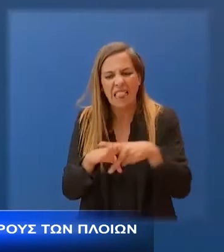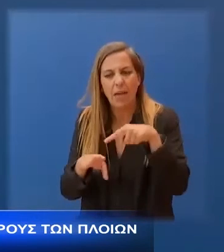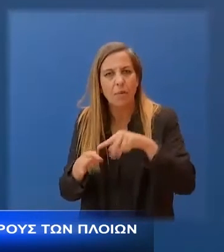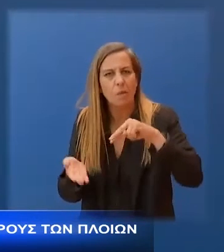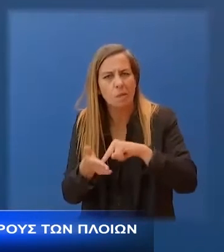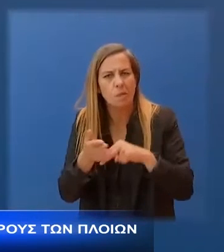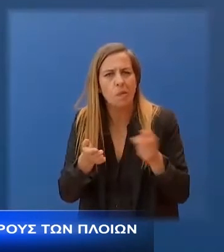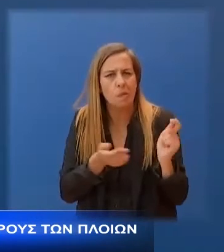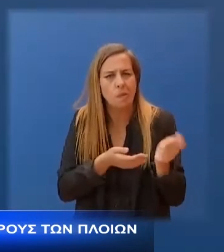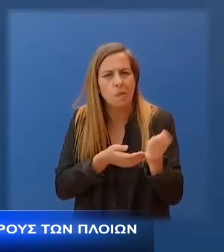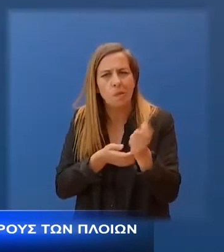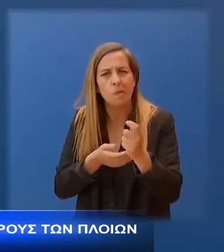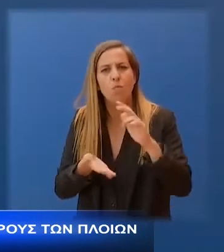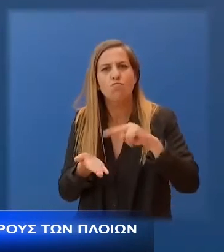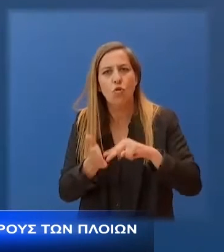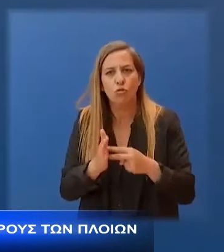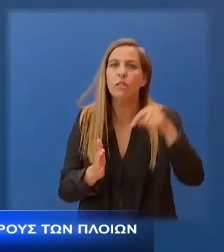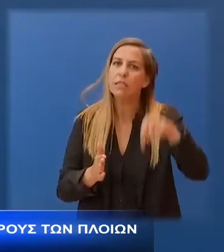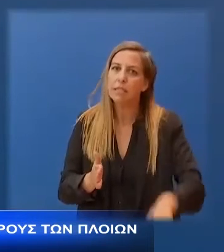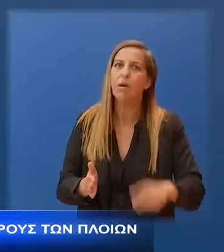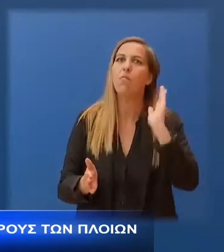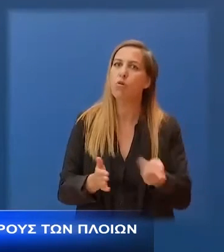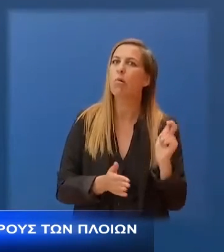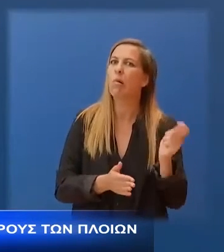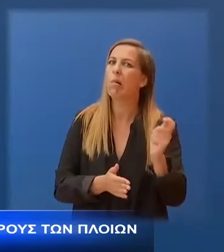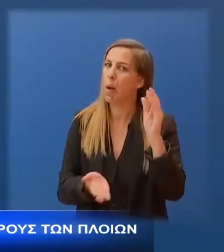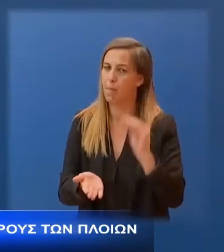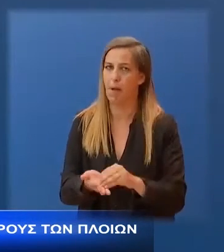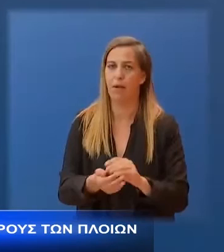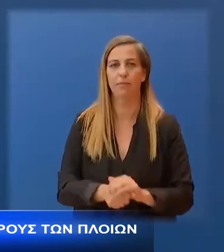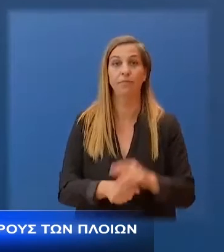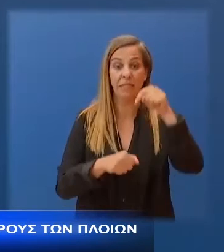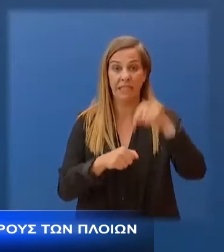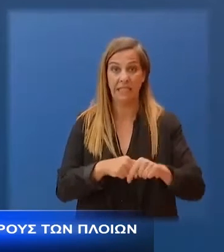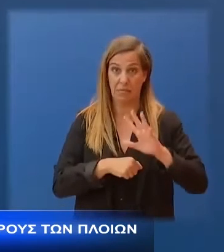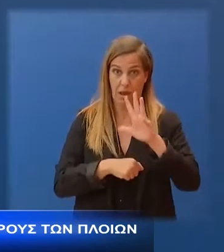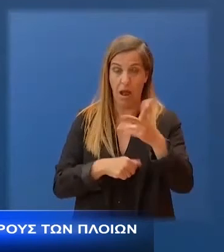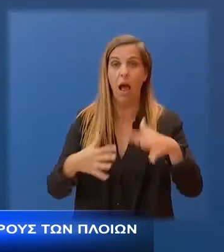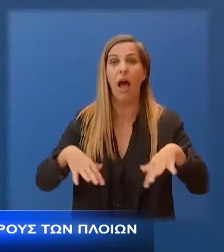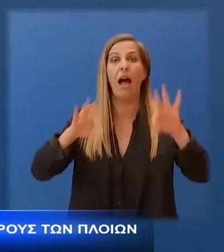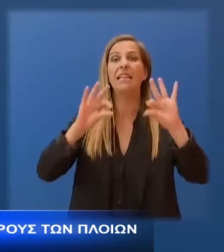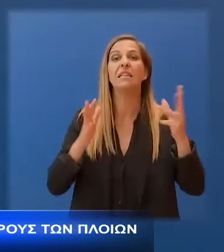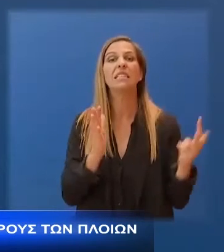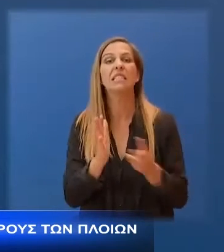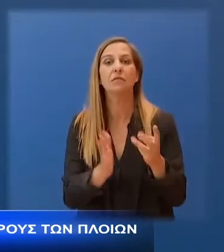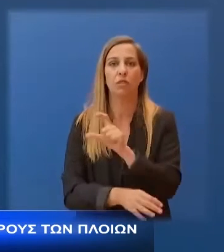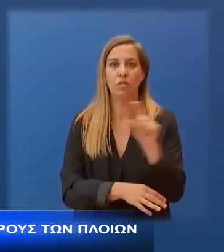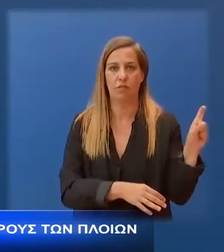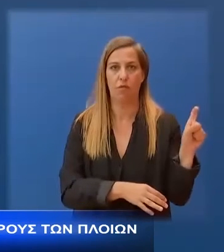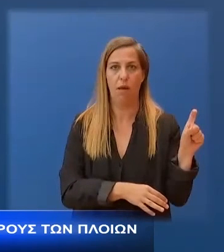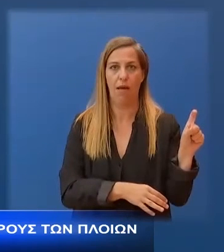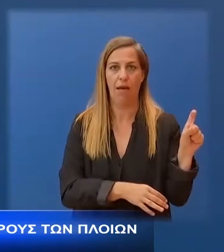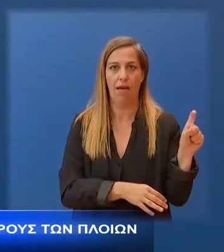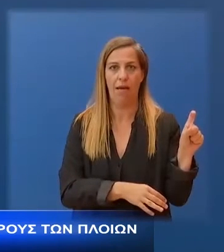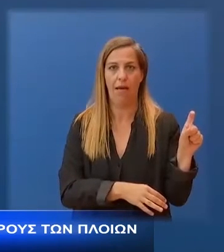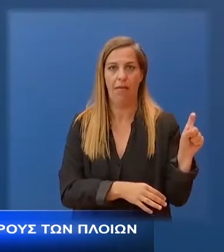για να αντιμετωπίσουμε και τις σημερινές ανάγκες. Από σήμερα ξεκινά σε σταθερή βάση, 3 φορές την εβδομάδα, η